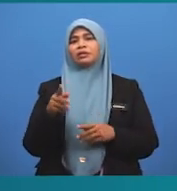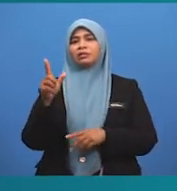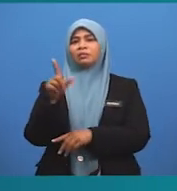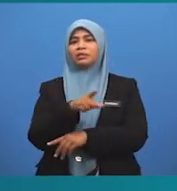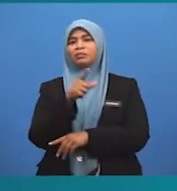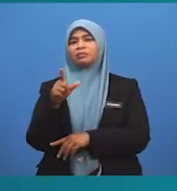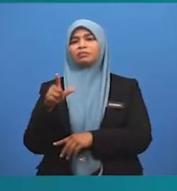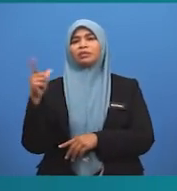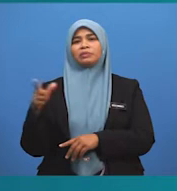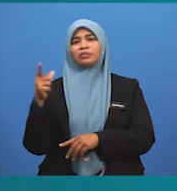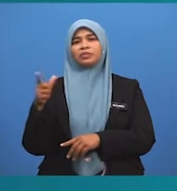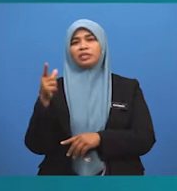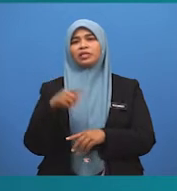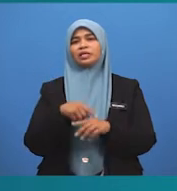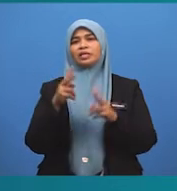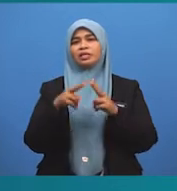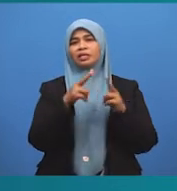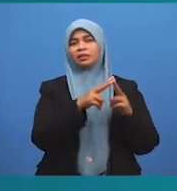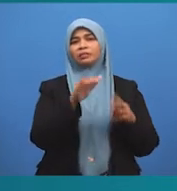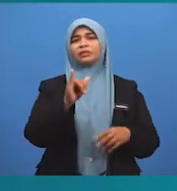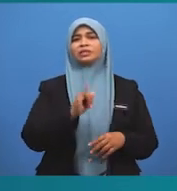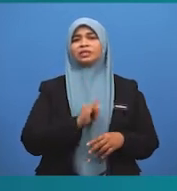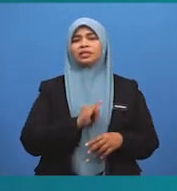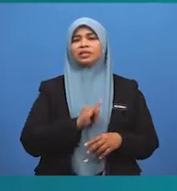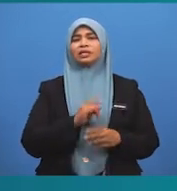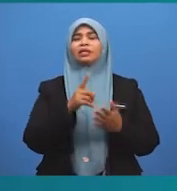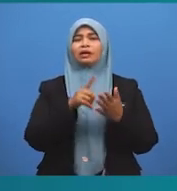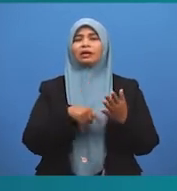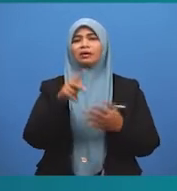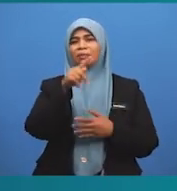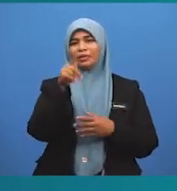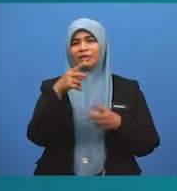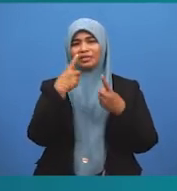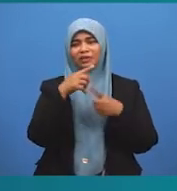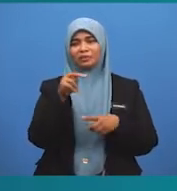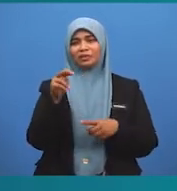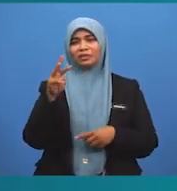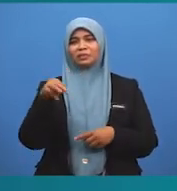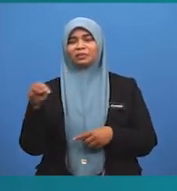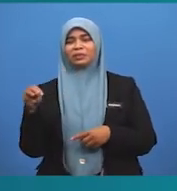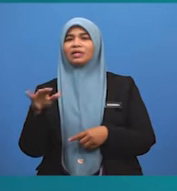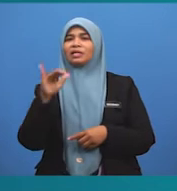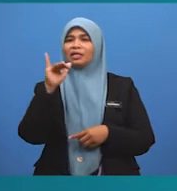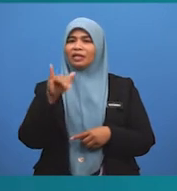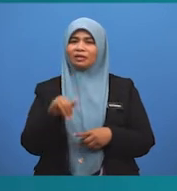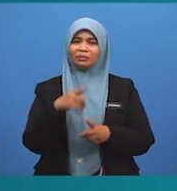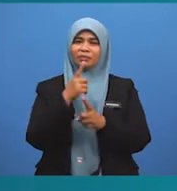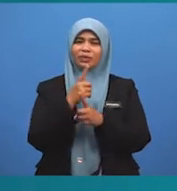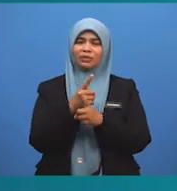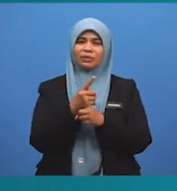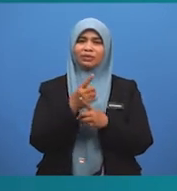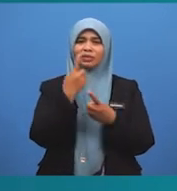perpustakaan desa di kampung saya. Apakah jawapannya, murid-murid? Ya,